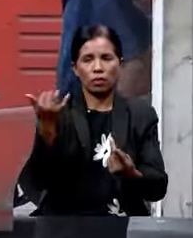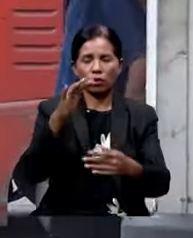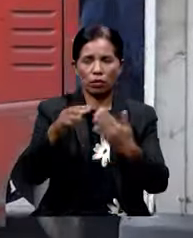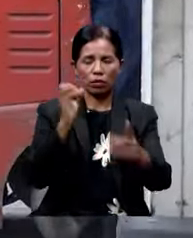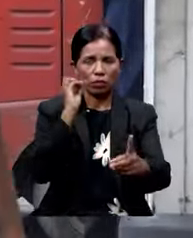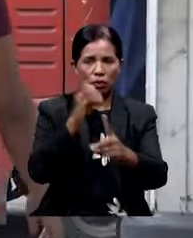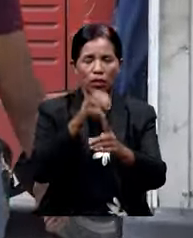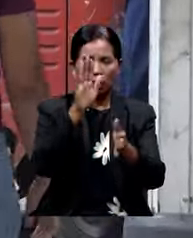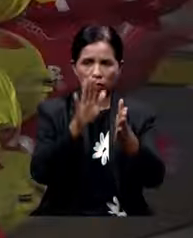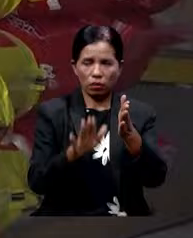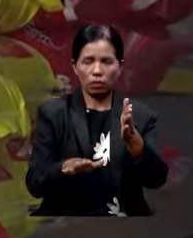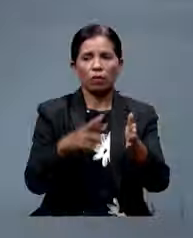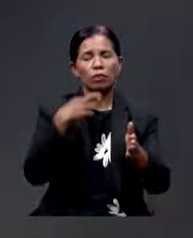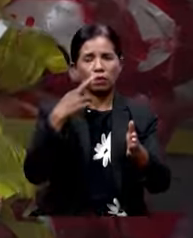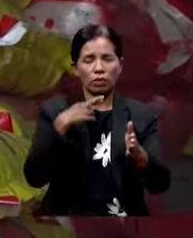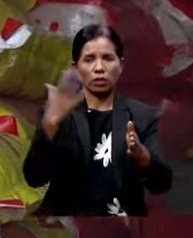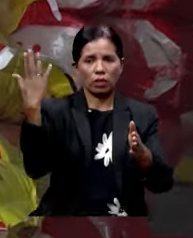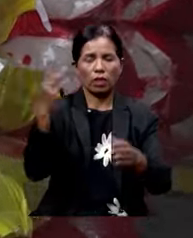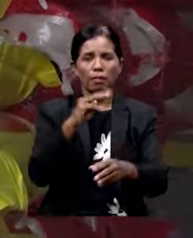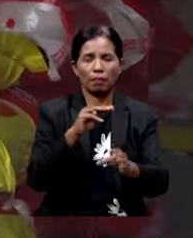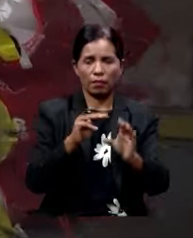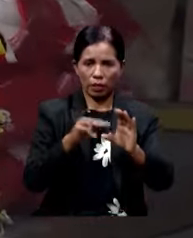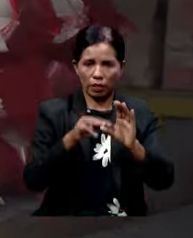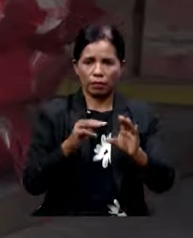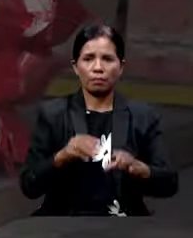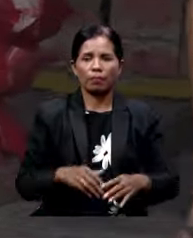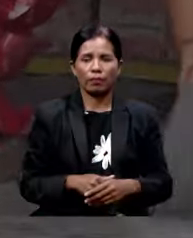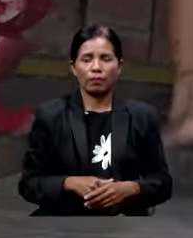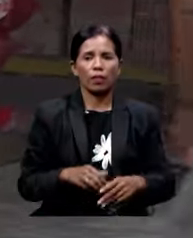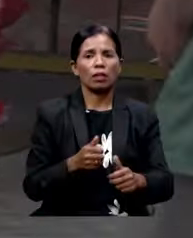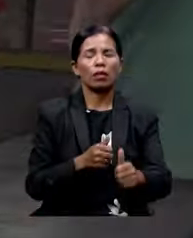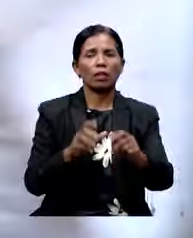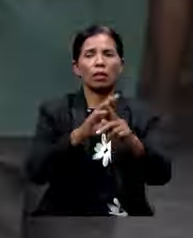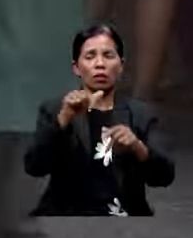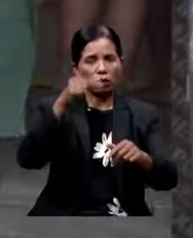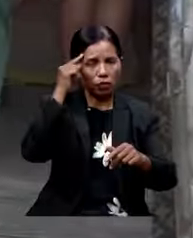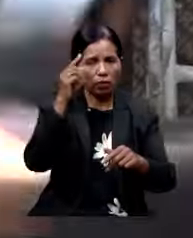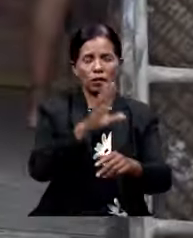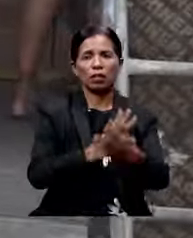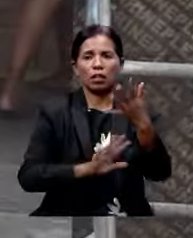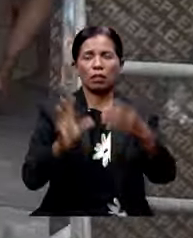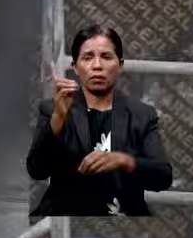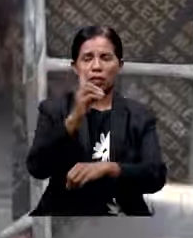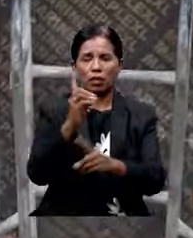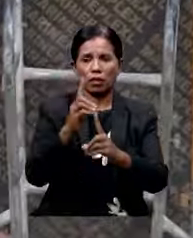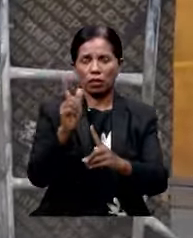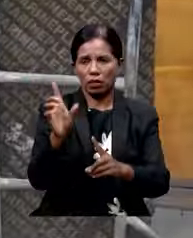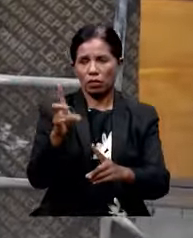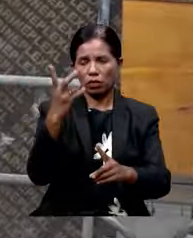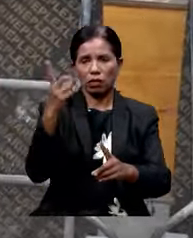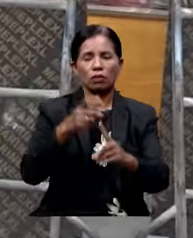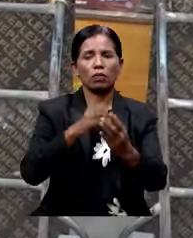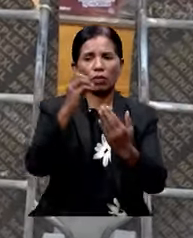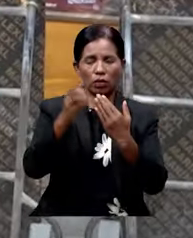atu normaliza temporariamente volume fos ia mercado tu ira corru nebe empresa sira no governo celebra ia lorong san resin itu fulan otobru kada